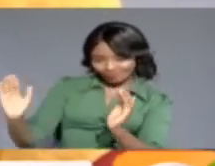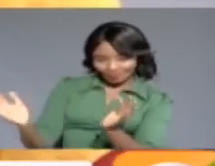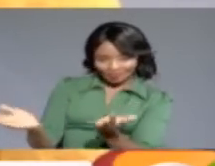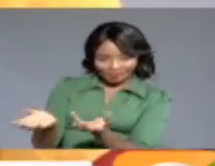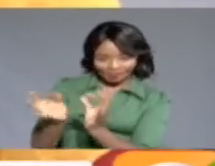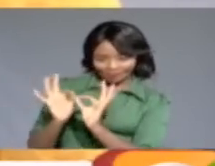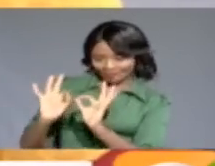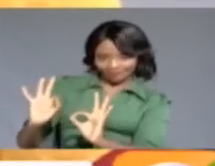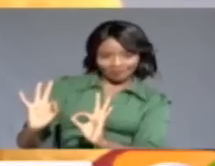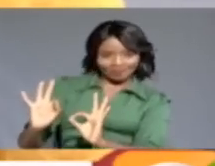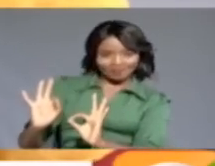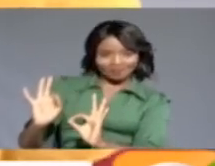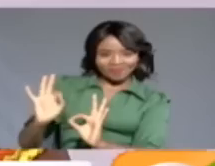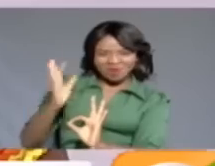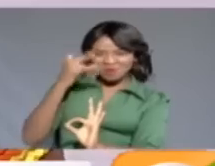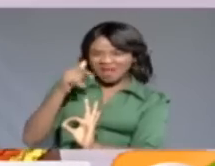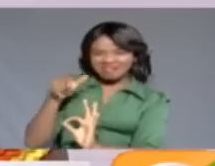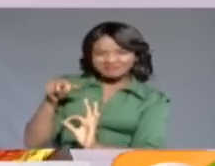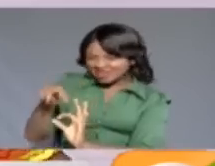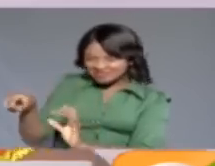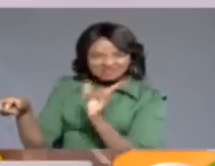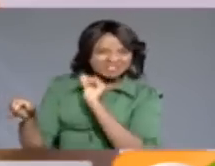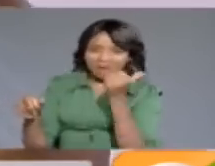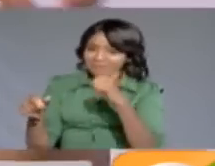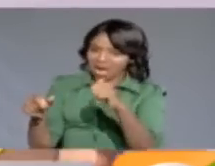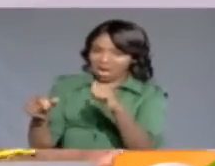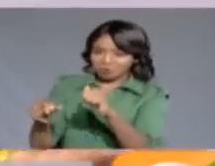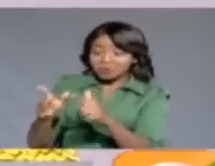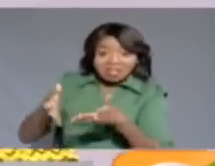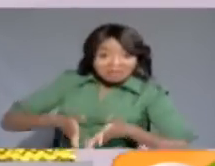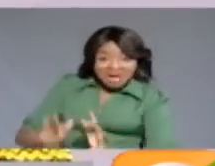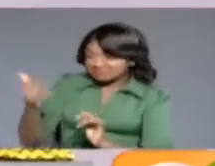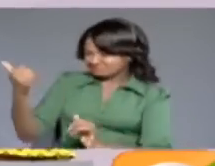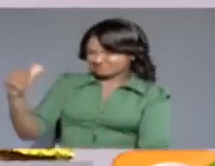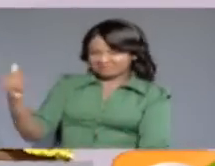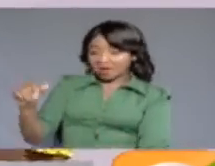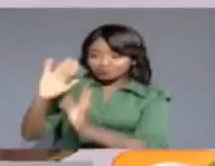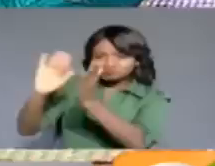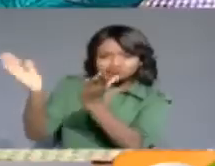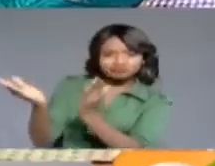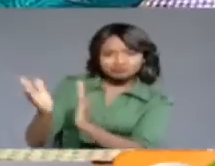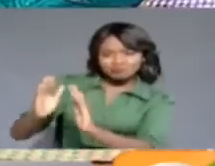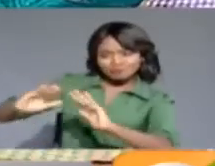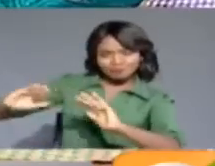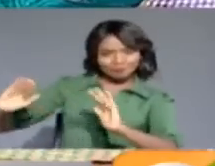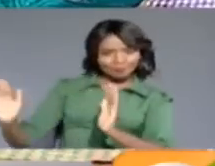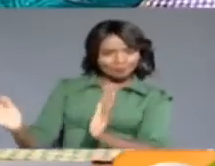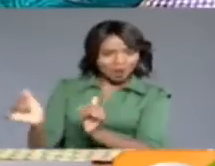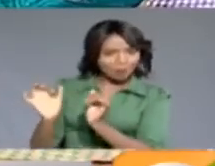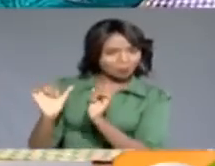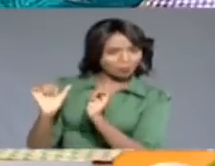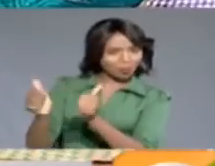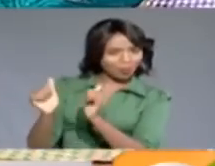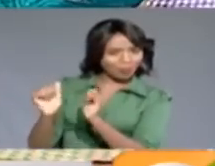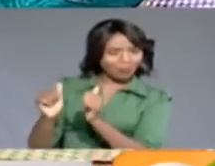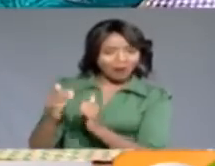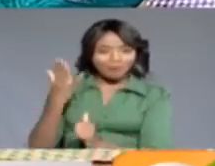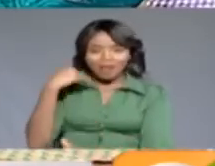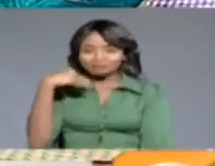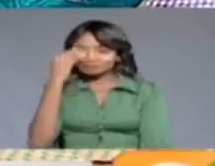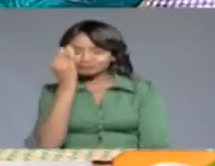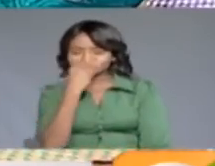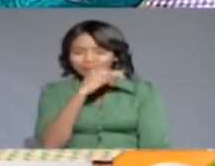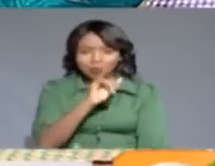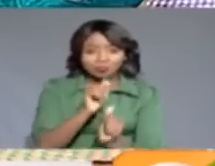maanake hajabomolewa na hawa wanaume hawa. Unaona? Hajazaa. Maanake wajua wanawake wanangangana sana katika hali ya kujirembua nini na